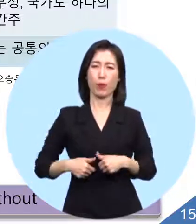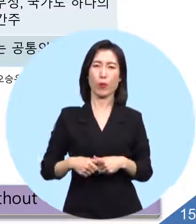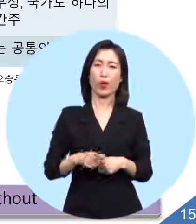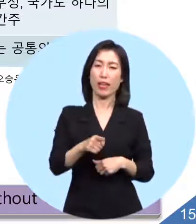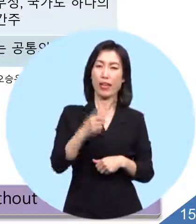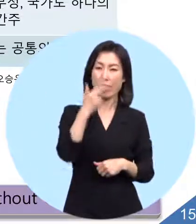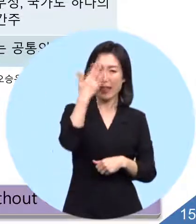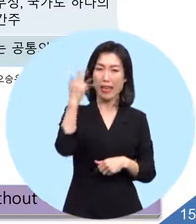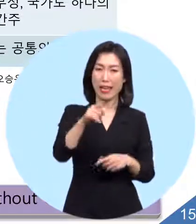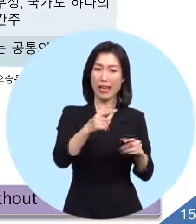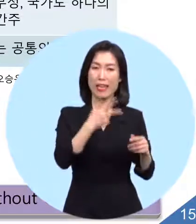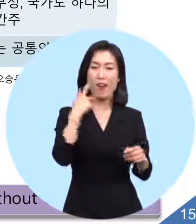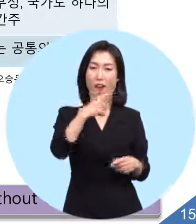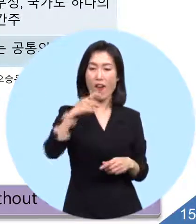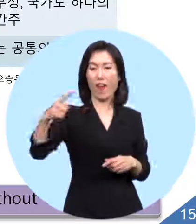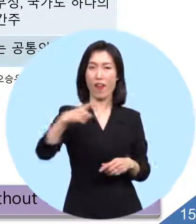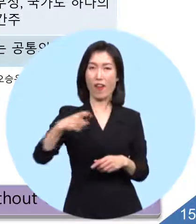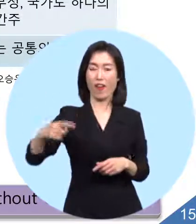총리가 주지사 때